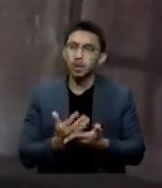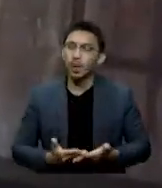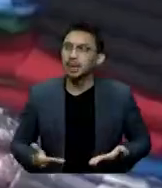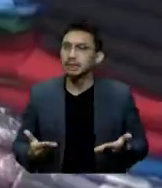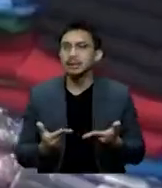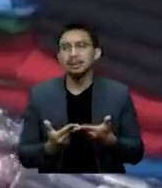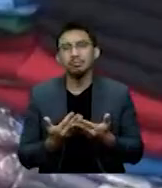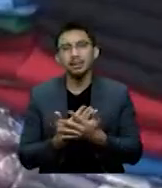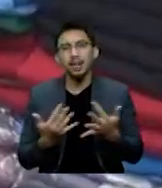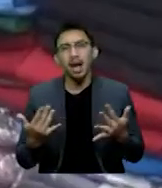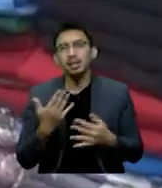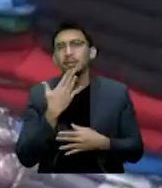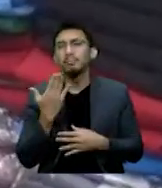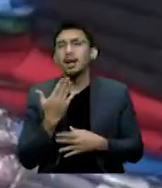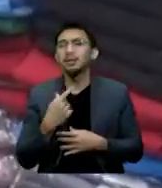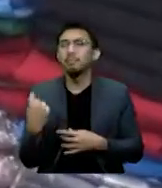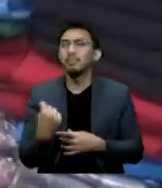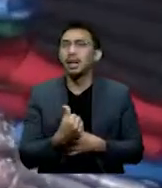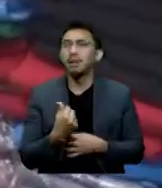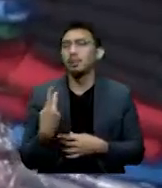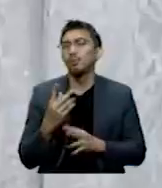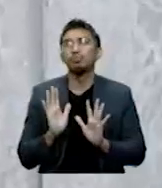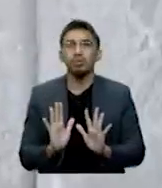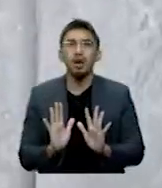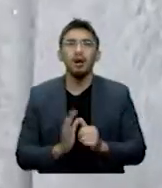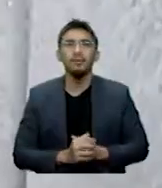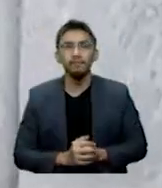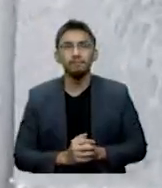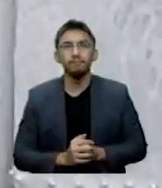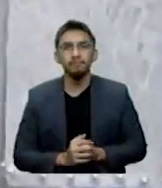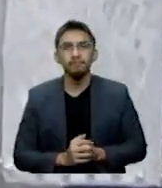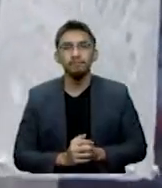Dari Yogyakarta, DIY, Galih Wisma, iNews, melaporkan.